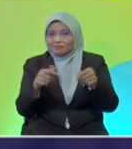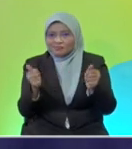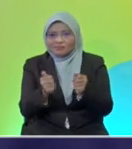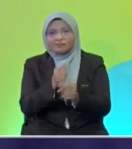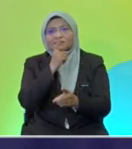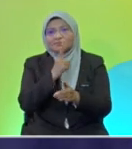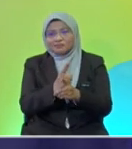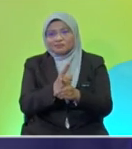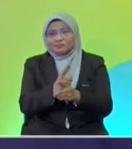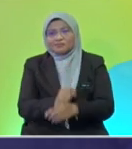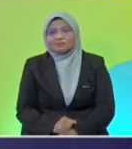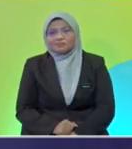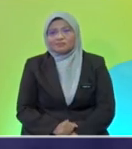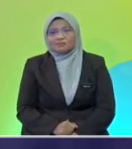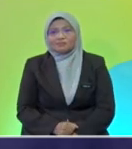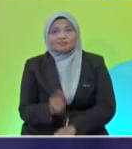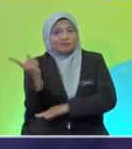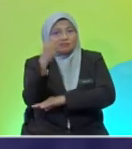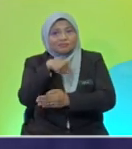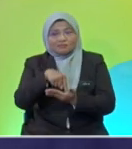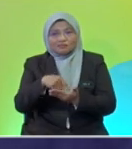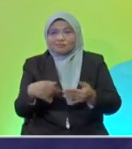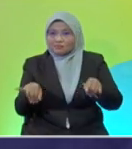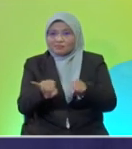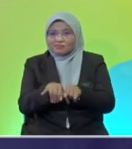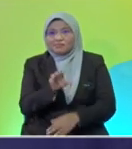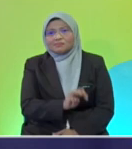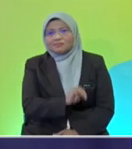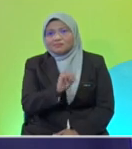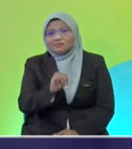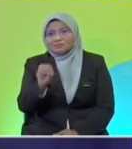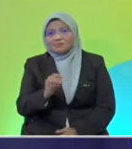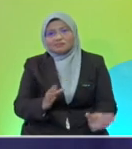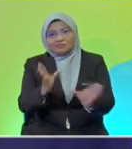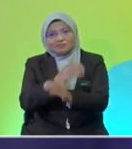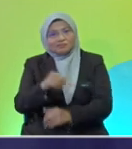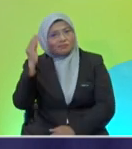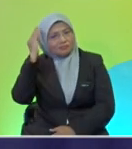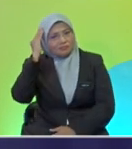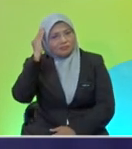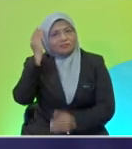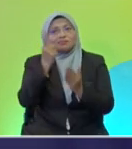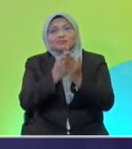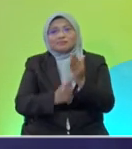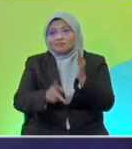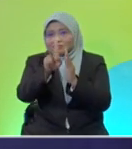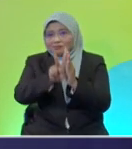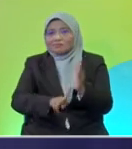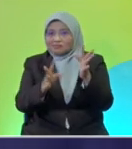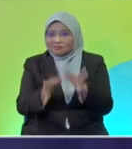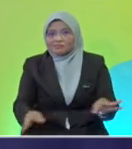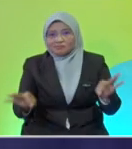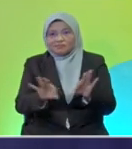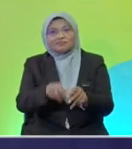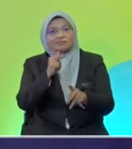dan pada hari ini juga murid-murid dapat mengetahui faedah ataupun kepentingan jika menyimpan